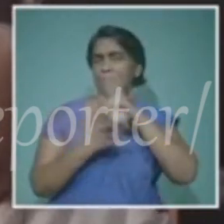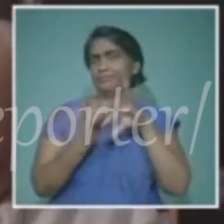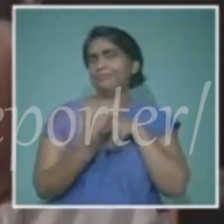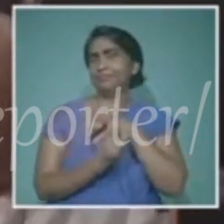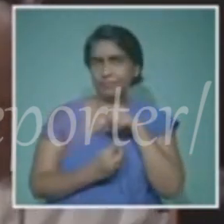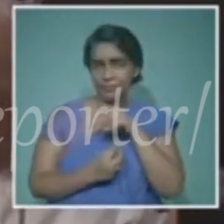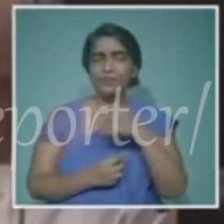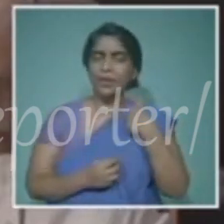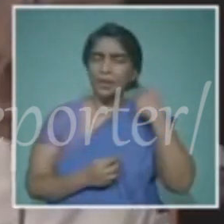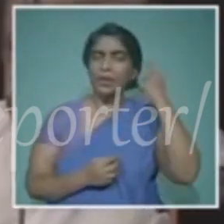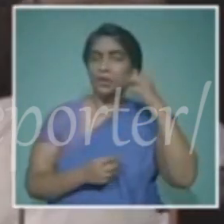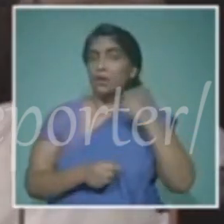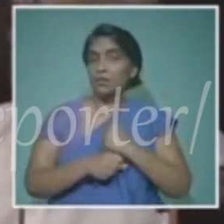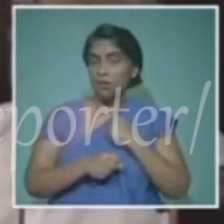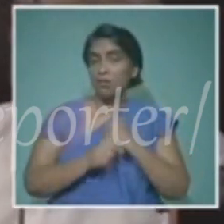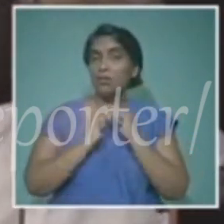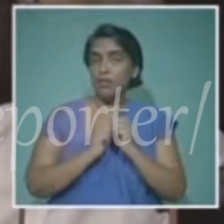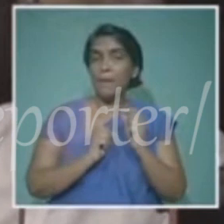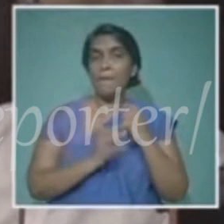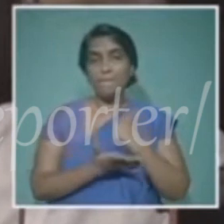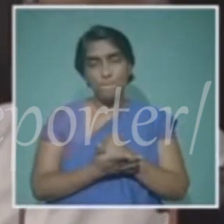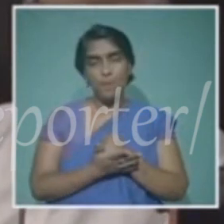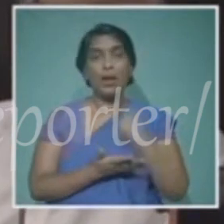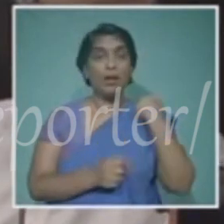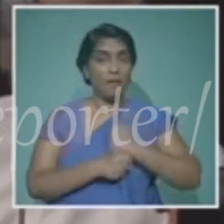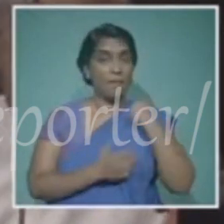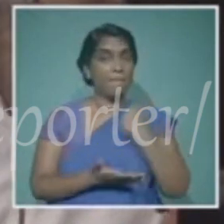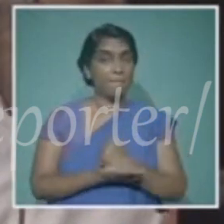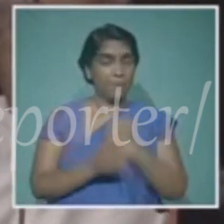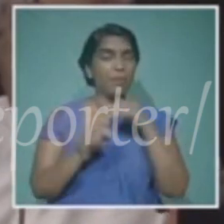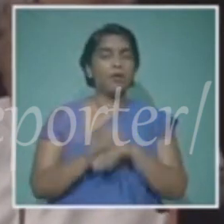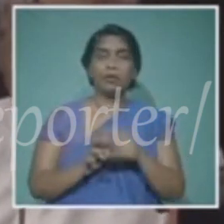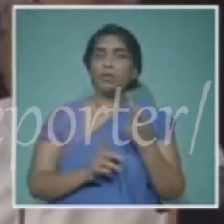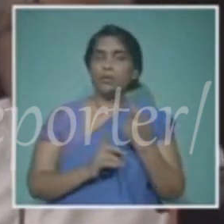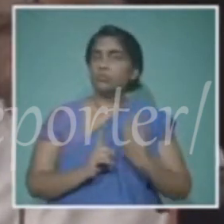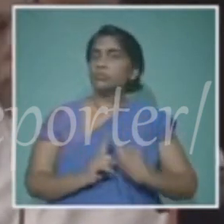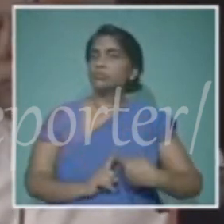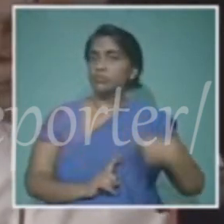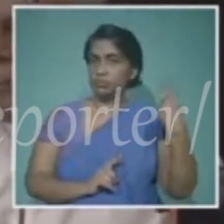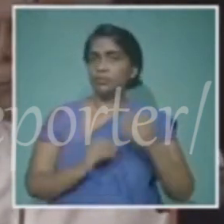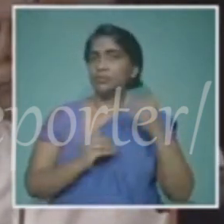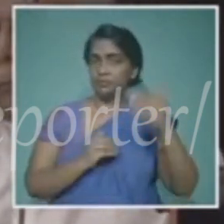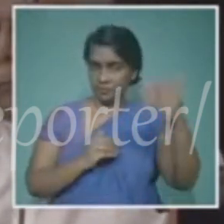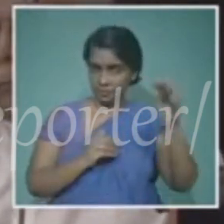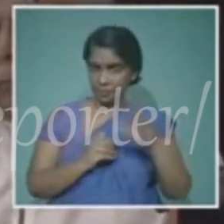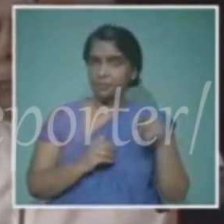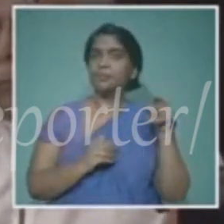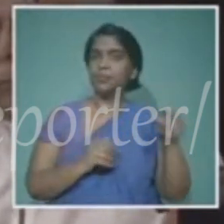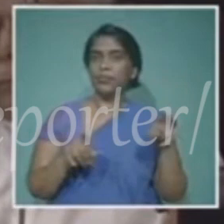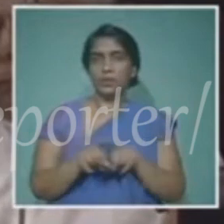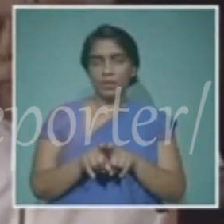අපි හිතුවේ රාජ්‍ය සංස්ථා හා බැංකුව රාජ්‍ය බැංකුව තුළින් ආර්ථික වර්ධනය ඉදිරියට ගෙනියන්න.